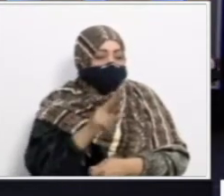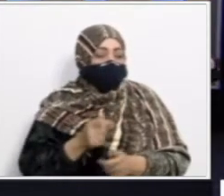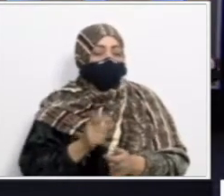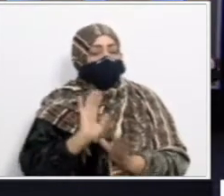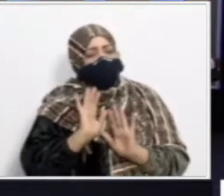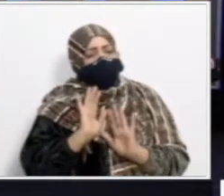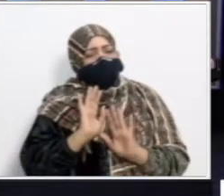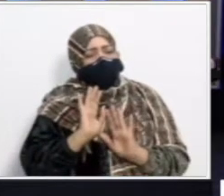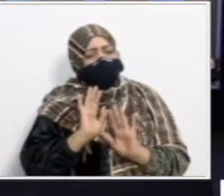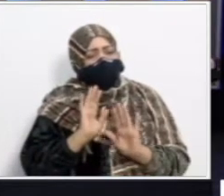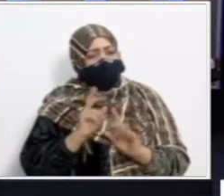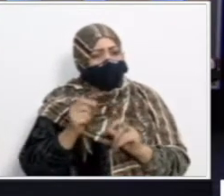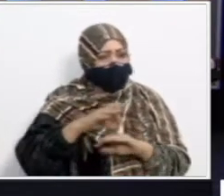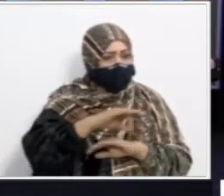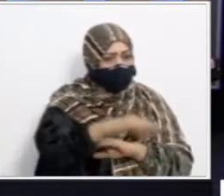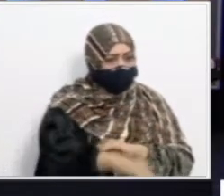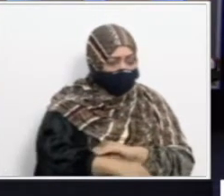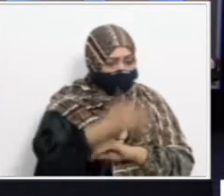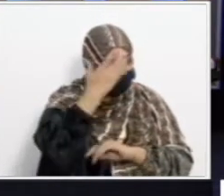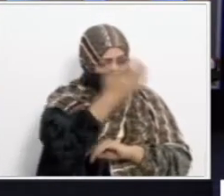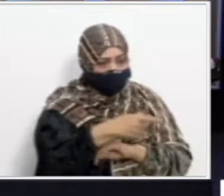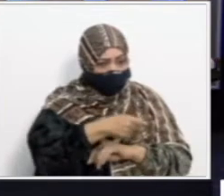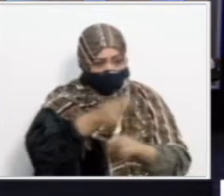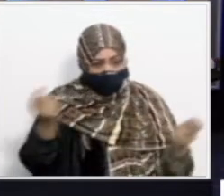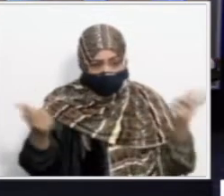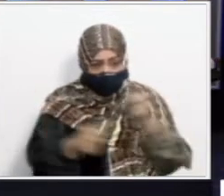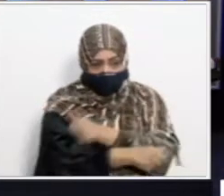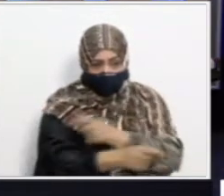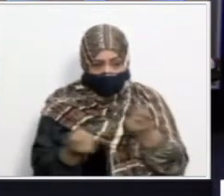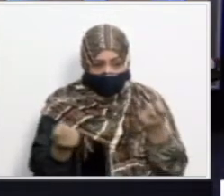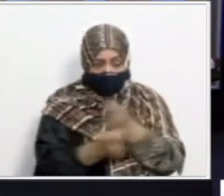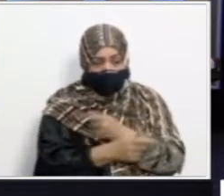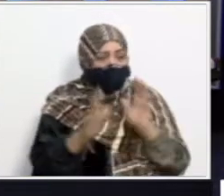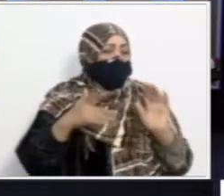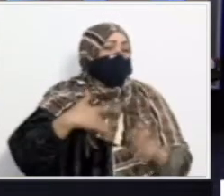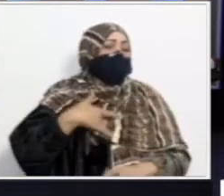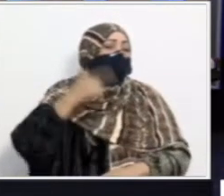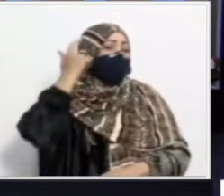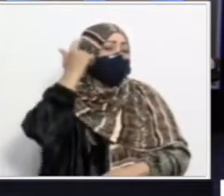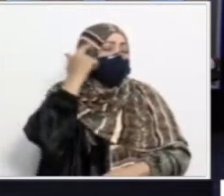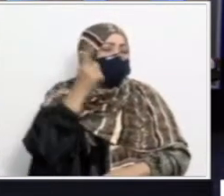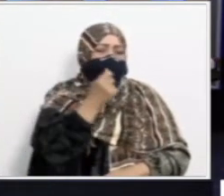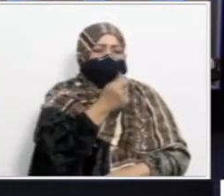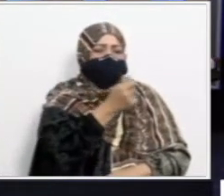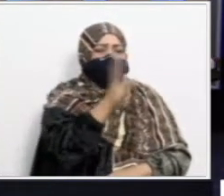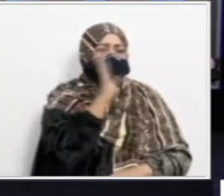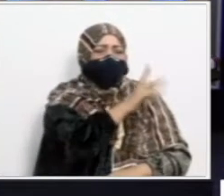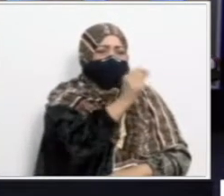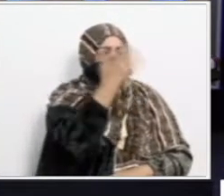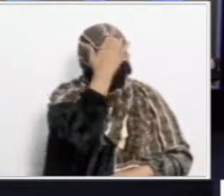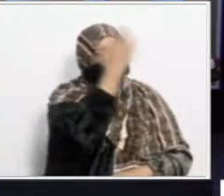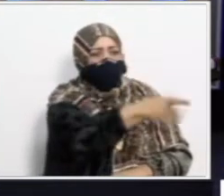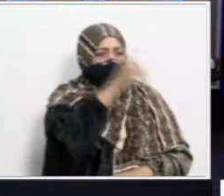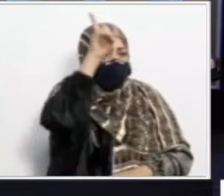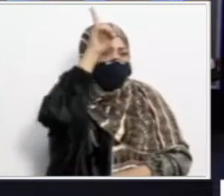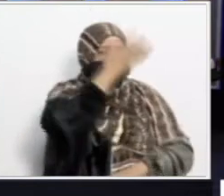مش يبي منك شيء مطالب ما يبي مني شيء أيوه. أنا ما أصلي ظروفه قلت نبي نساعده في على وجه الله يعني هذا السؤال الأول السؤال الثاني طبعا